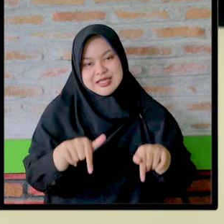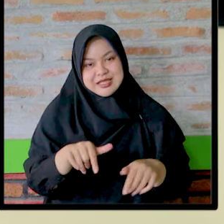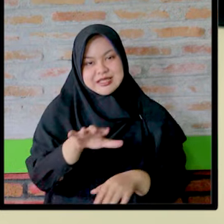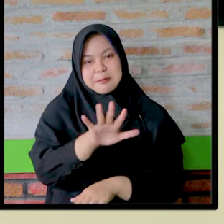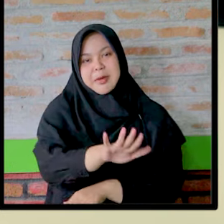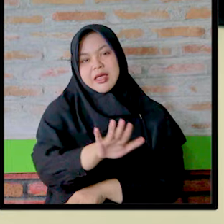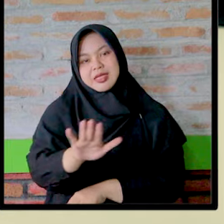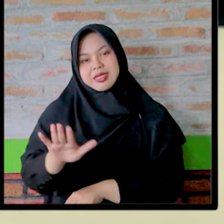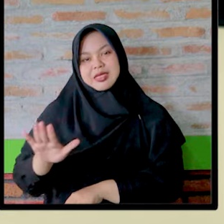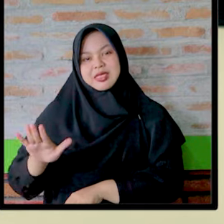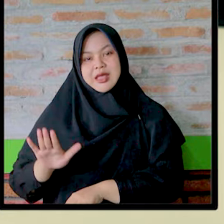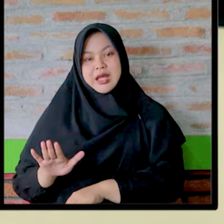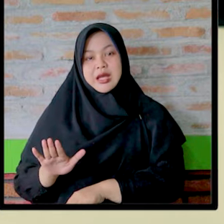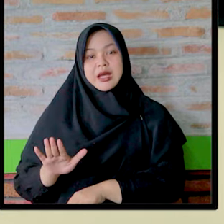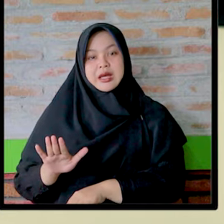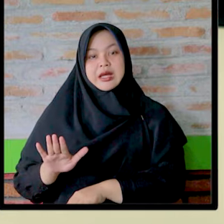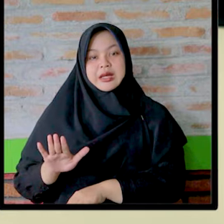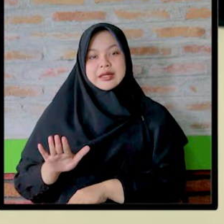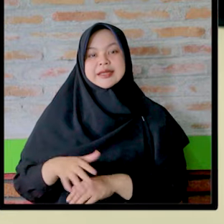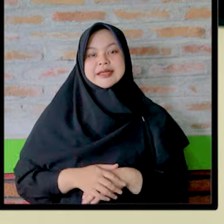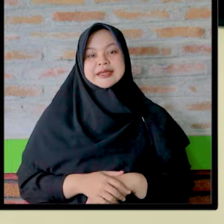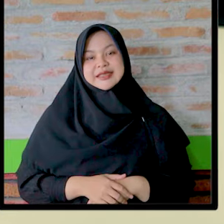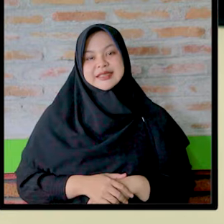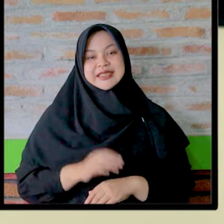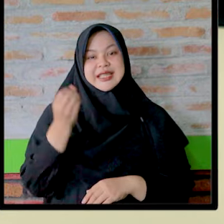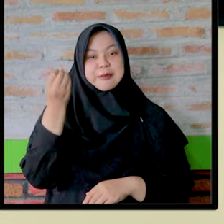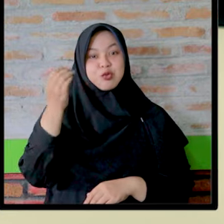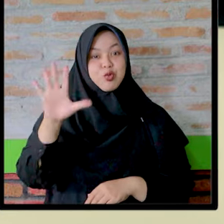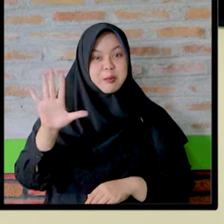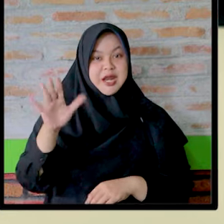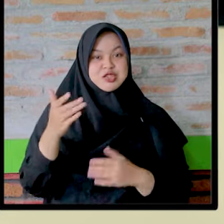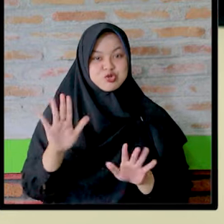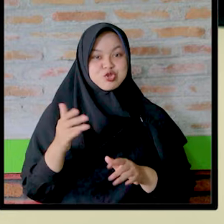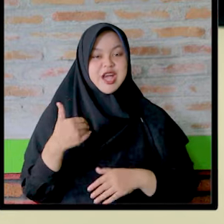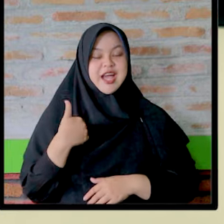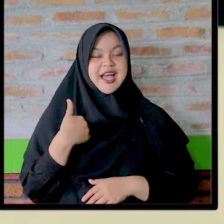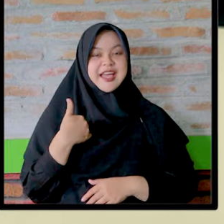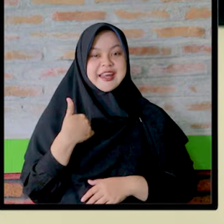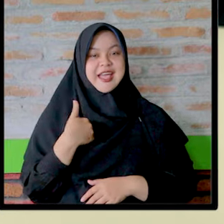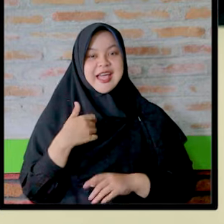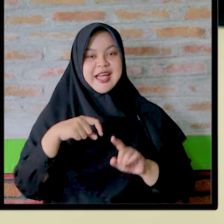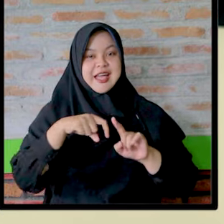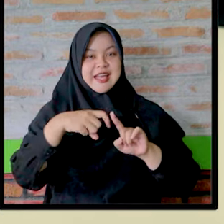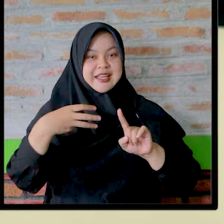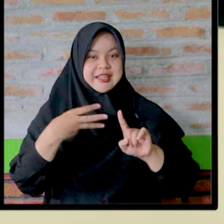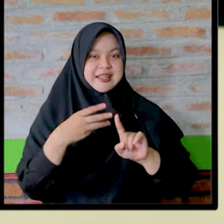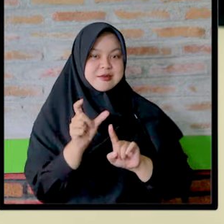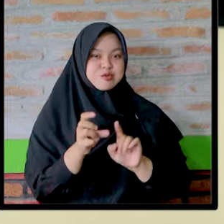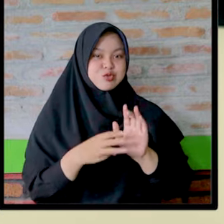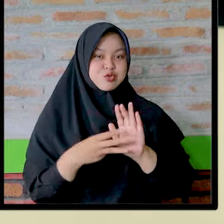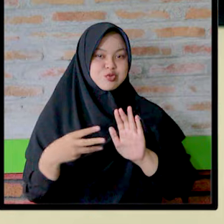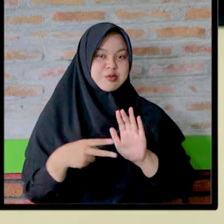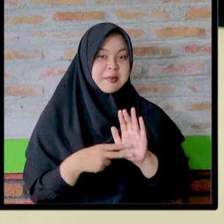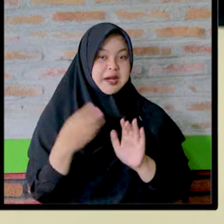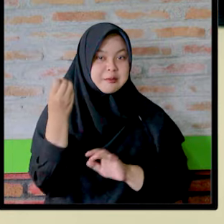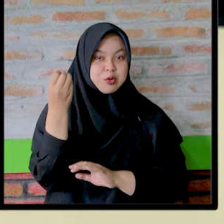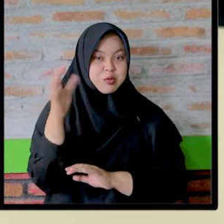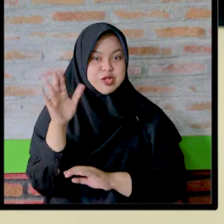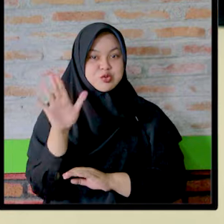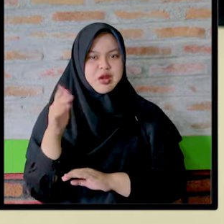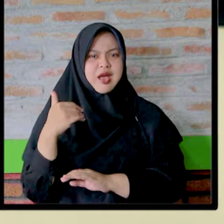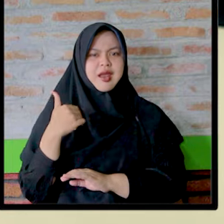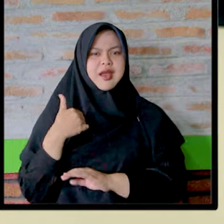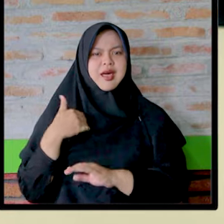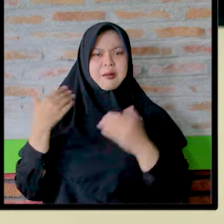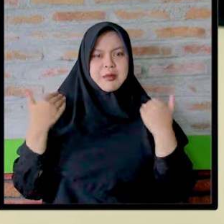Kebumen kami sudah ada secara mandiri di tidak artinya badan hukumnya tidak bareng mereka sudah